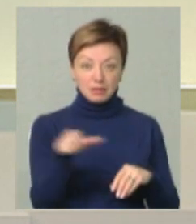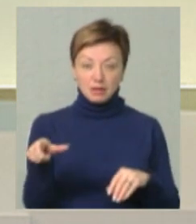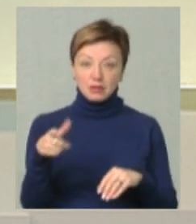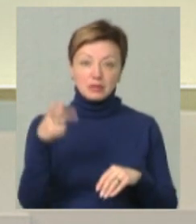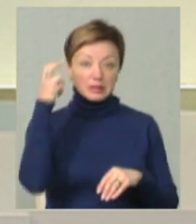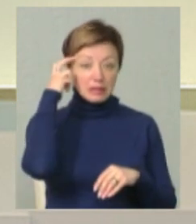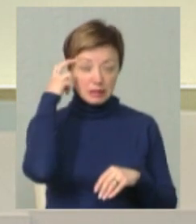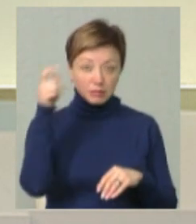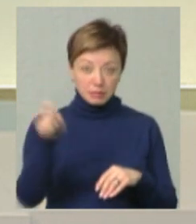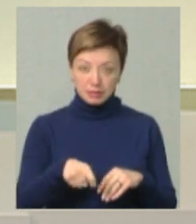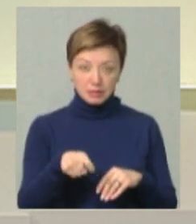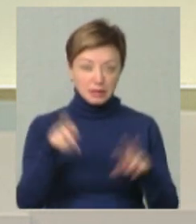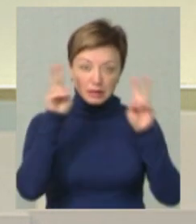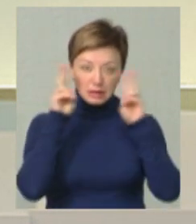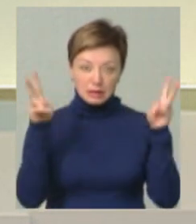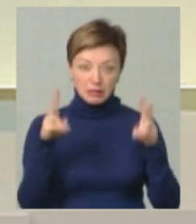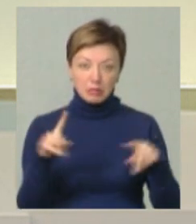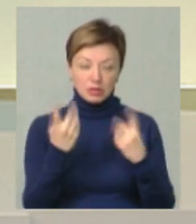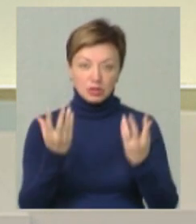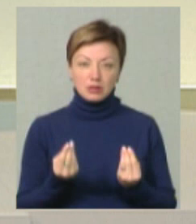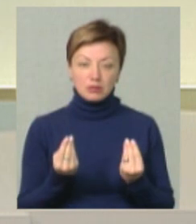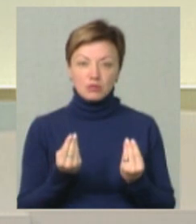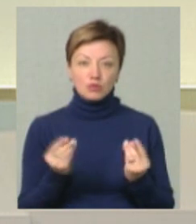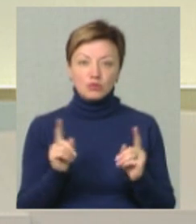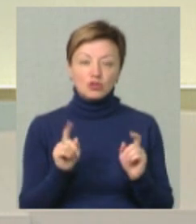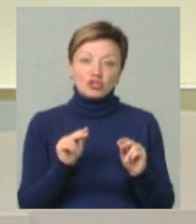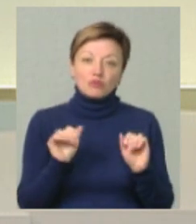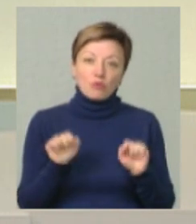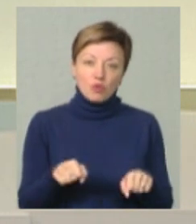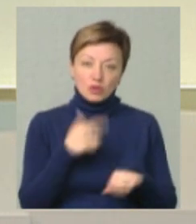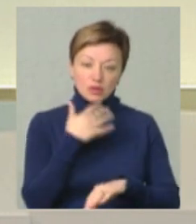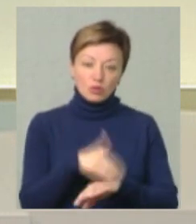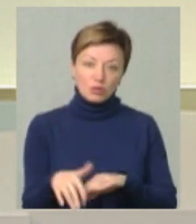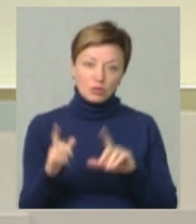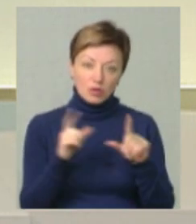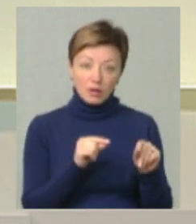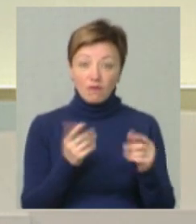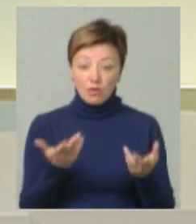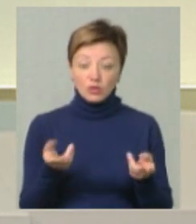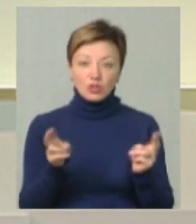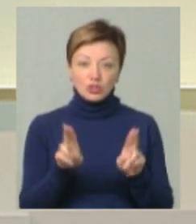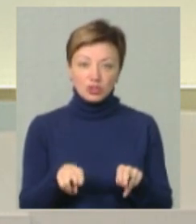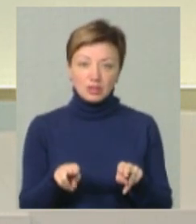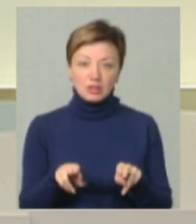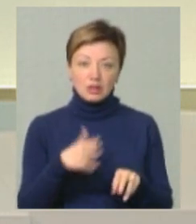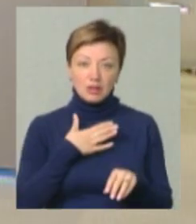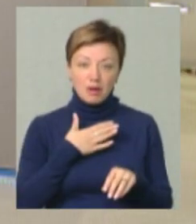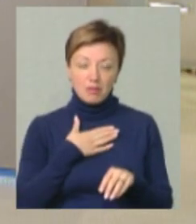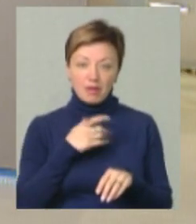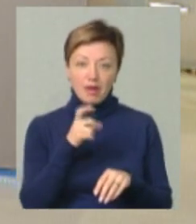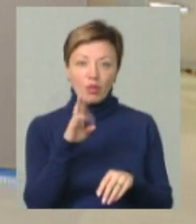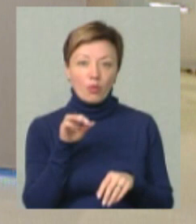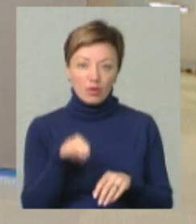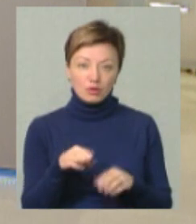з Києва, вони не знали в перші дні, що чи можна буде за кордон забрати з собою. От лишили нам теж єнота,